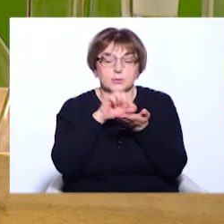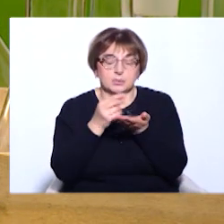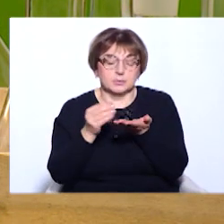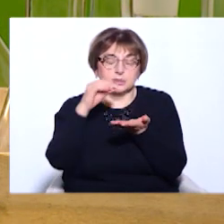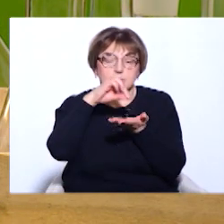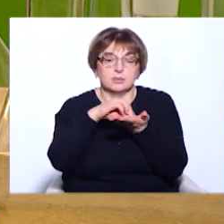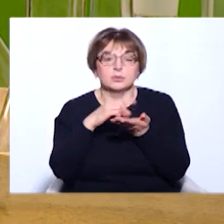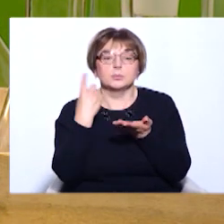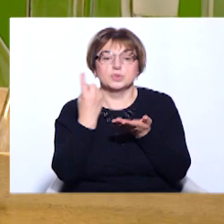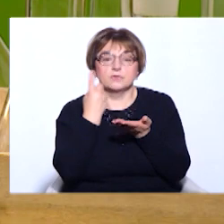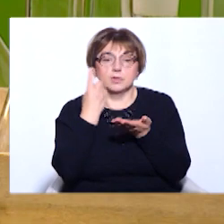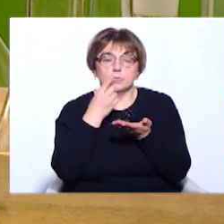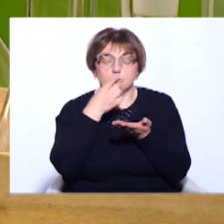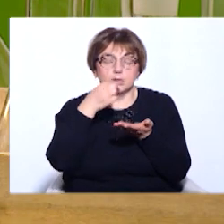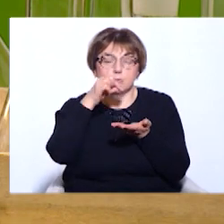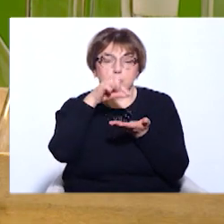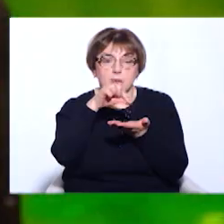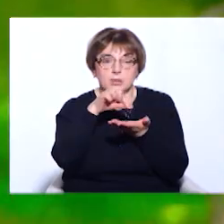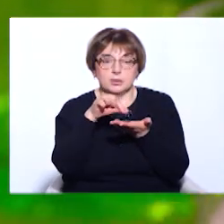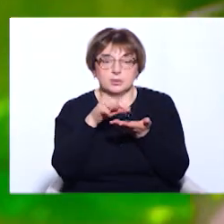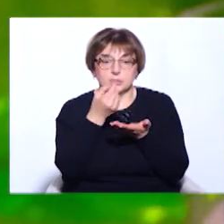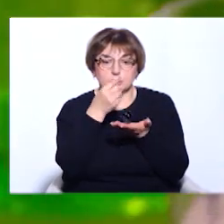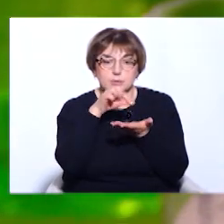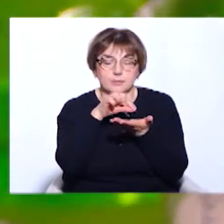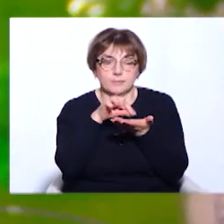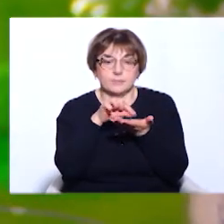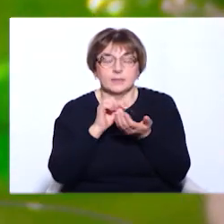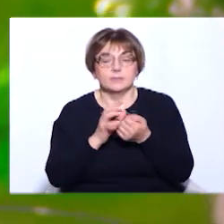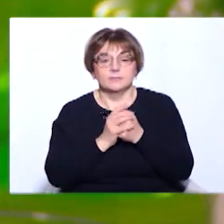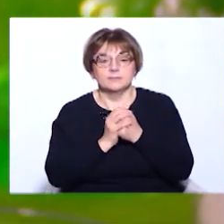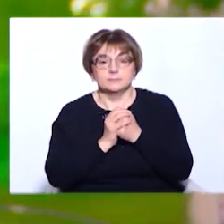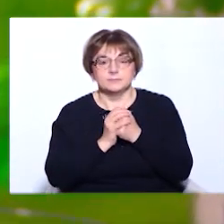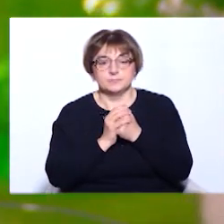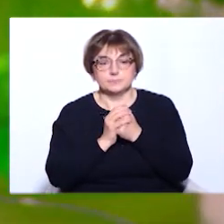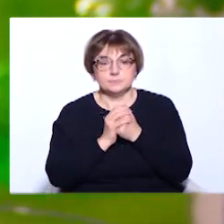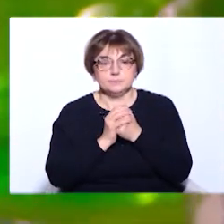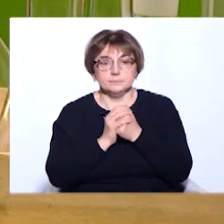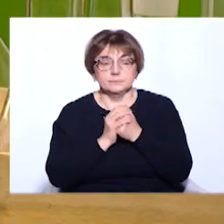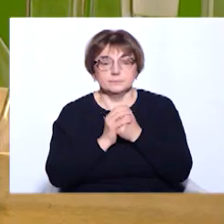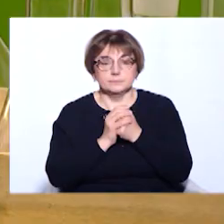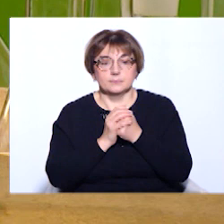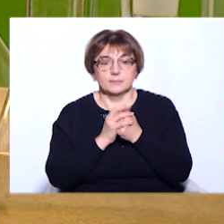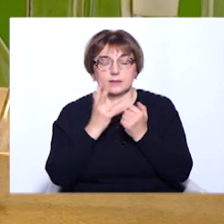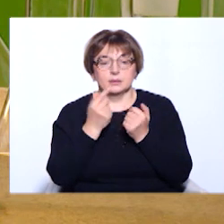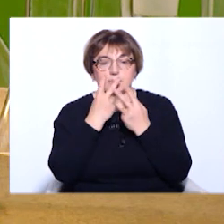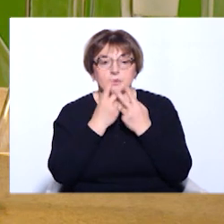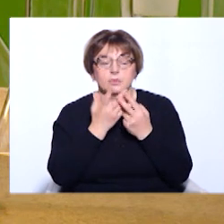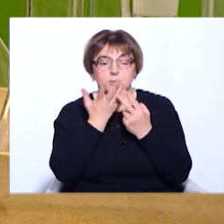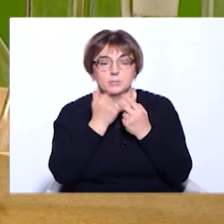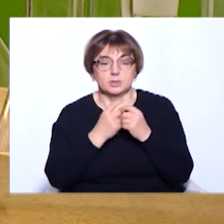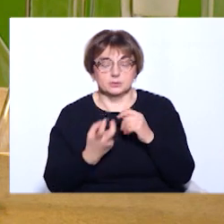მოვათავსოთ სუფრის მარილის მცირე რაოდენობა, მინიმალური რაოდენობა და ვნახოთ რა